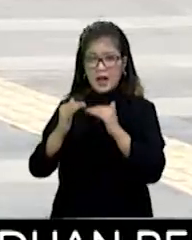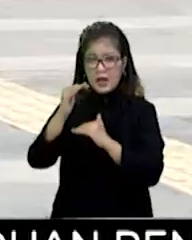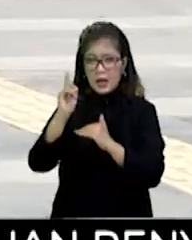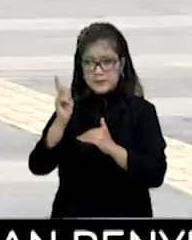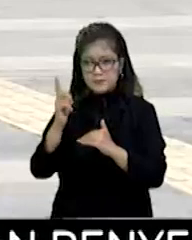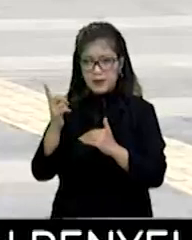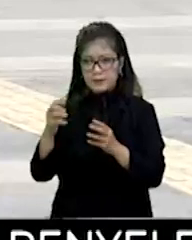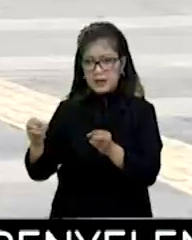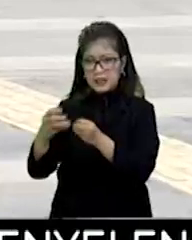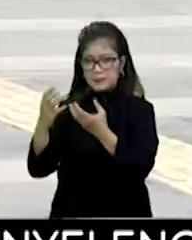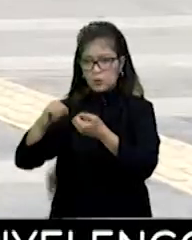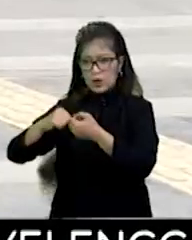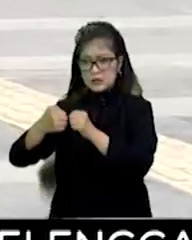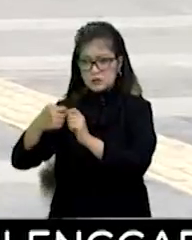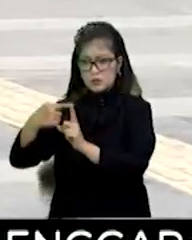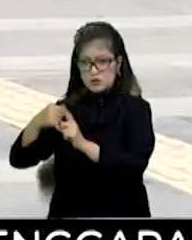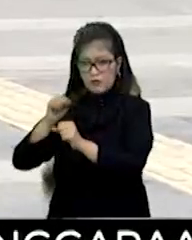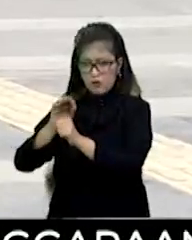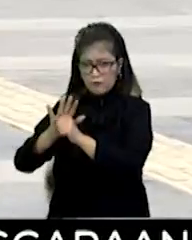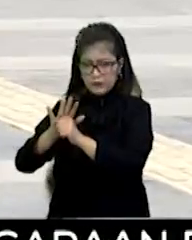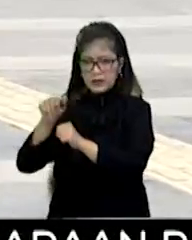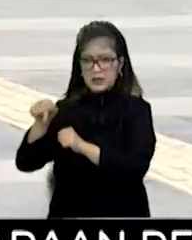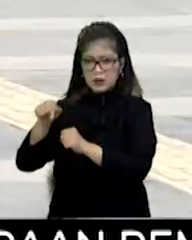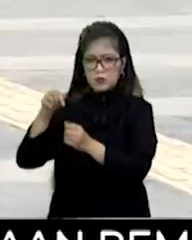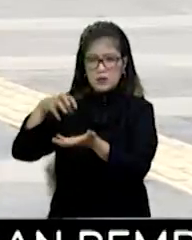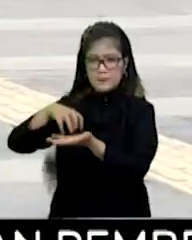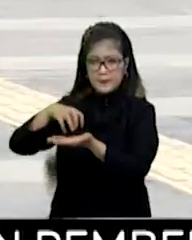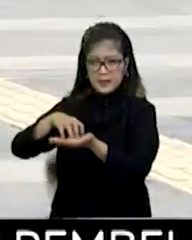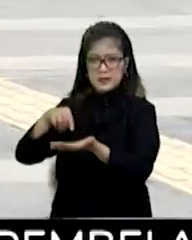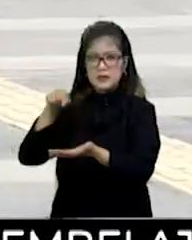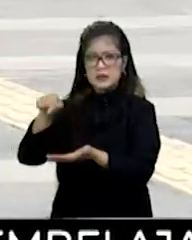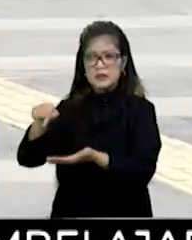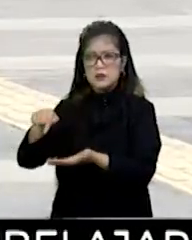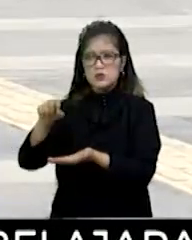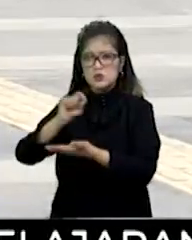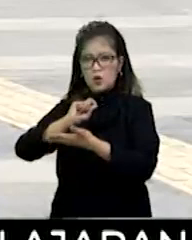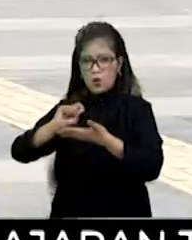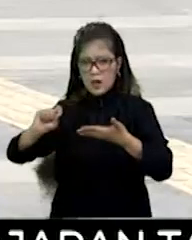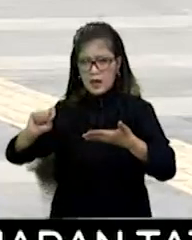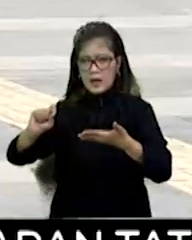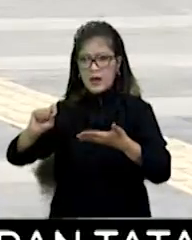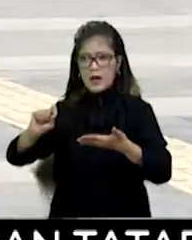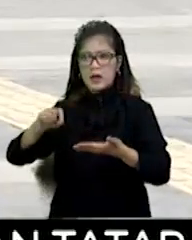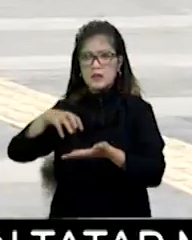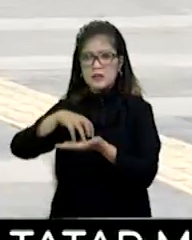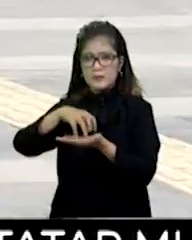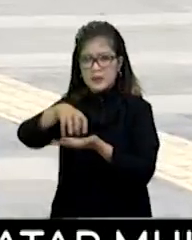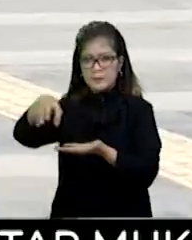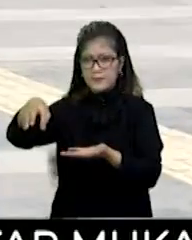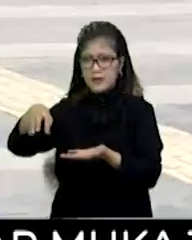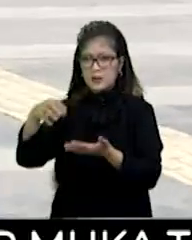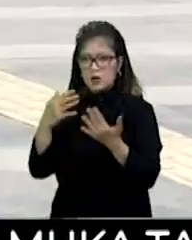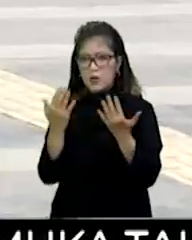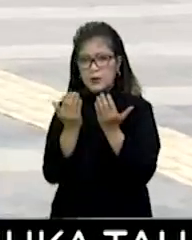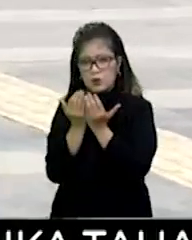temuan kasus positif COVID-19 di sekolah-sekolah dan tauziah. Oleh karena itu, Kementerian Kesehatan menggencarkan surveillance